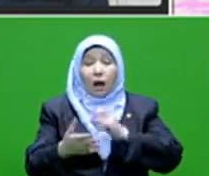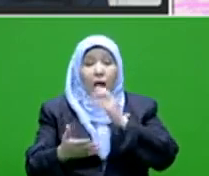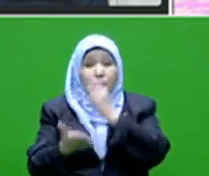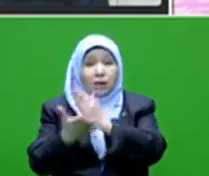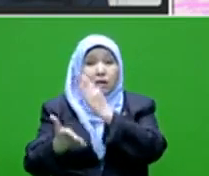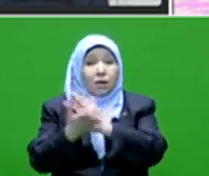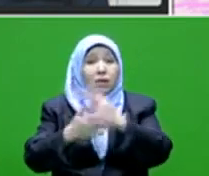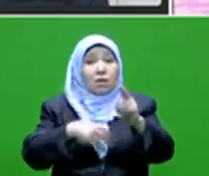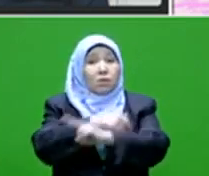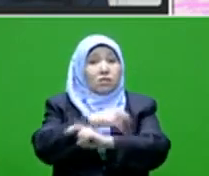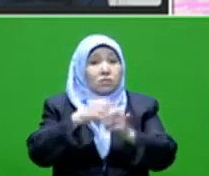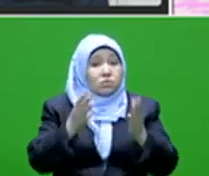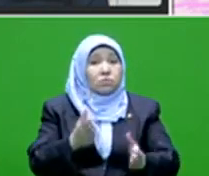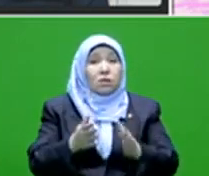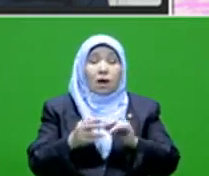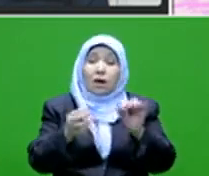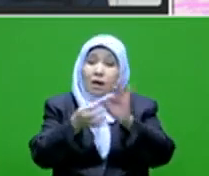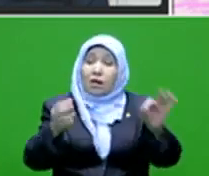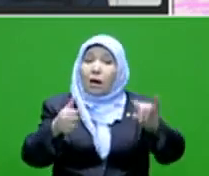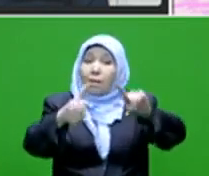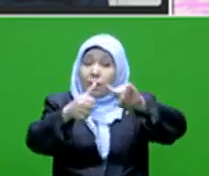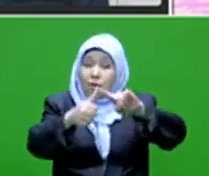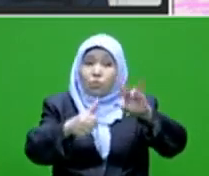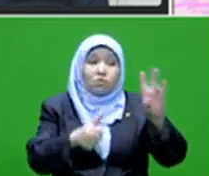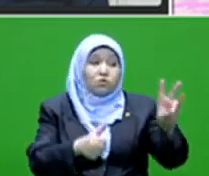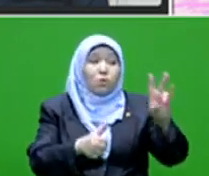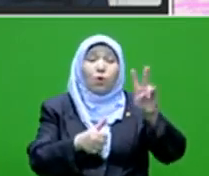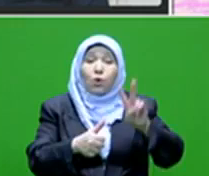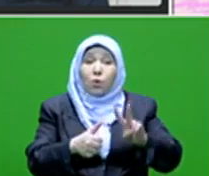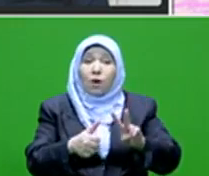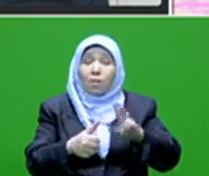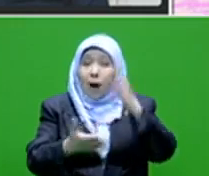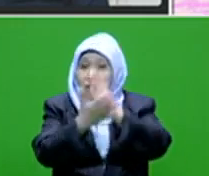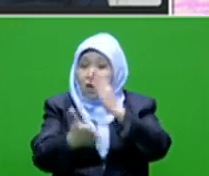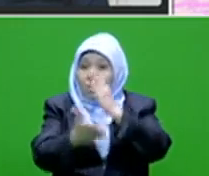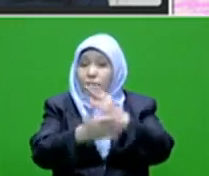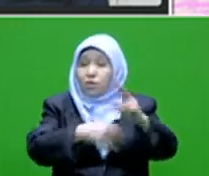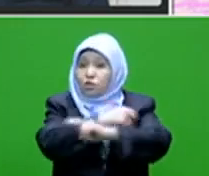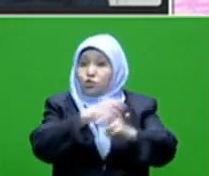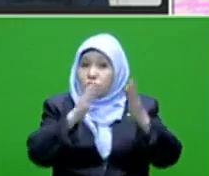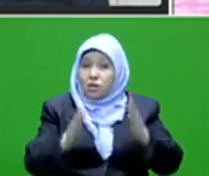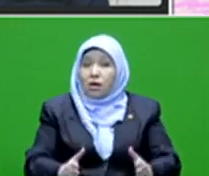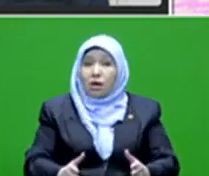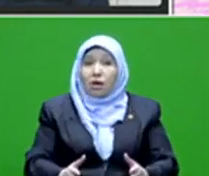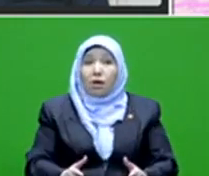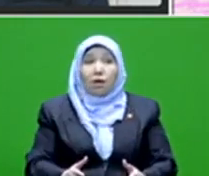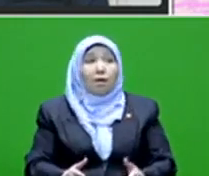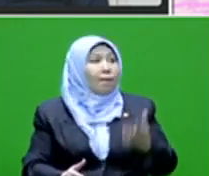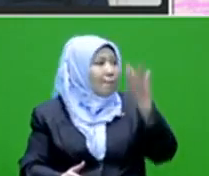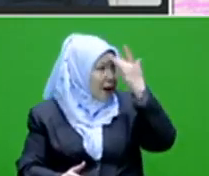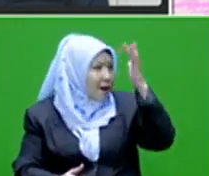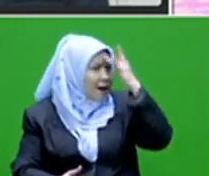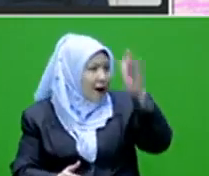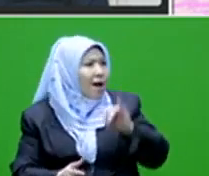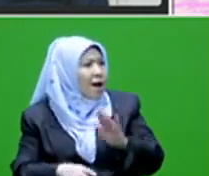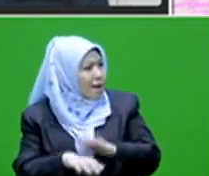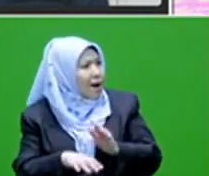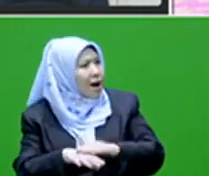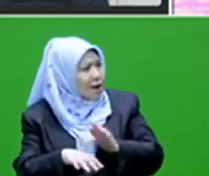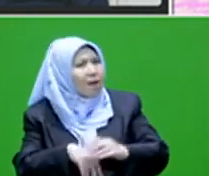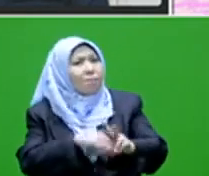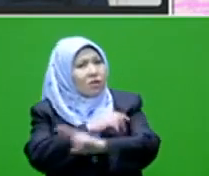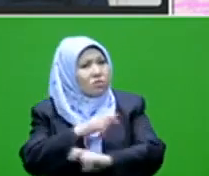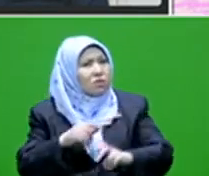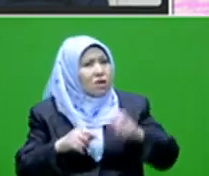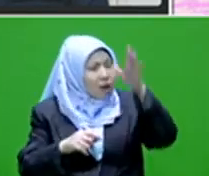Berhenti. Ayat atas tadi kan. Ayat yang ke-72. Hey, berhenti pencuri. Dia berkata, hai, pandai hang panggil kami mencuri. Kami ni pak,